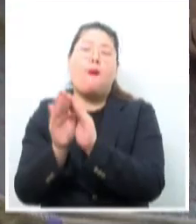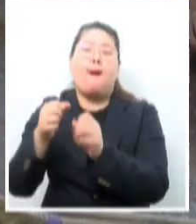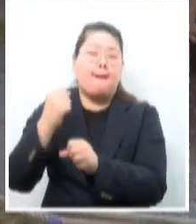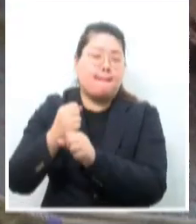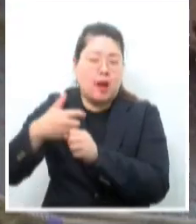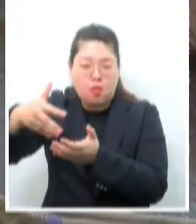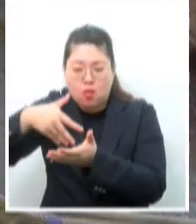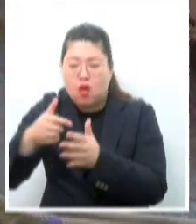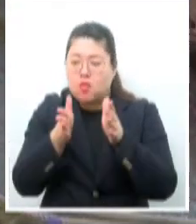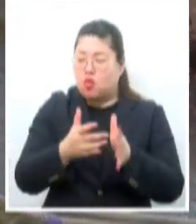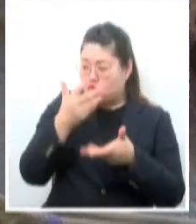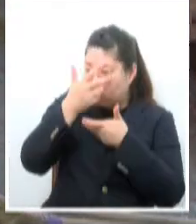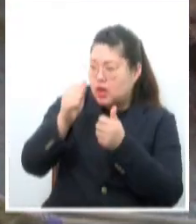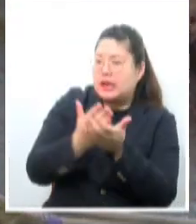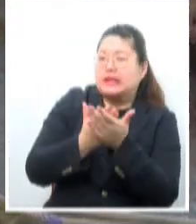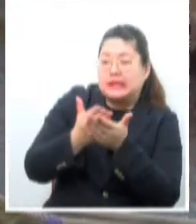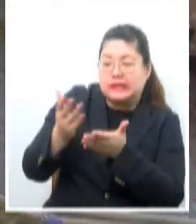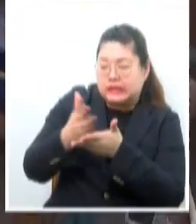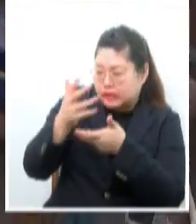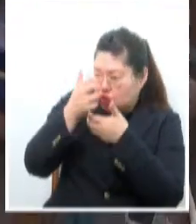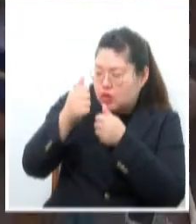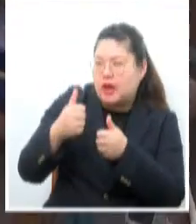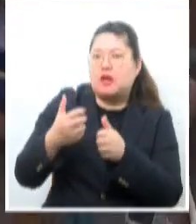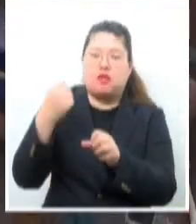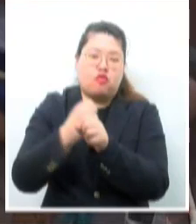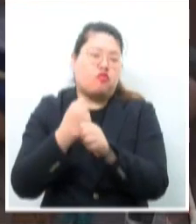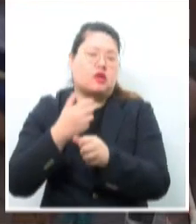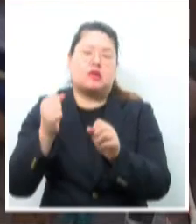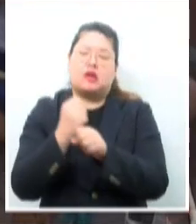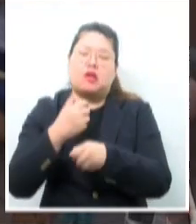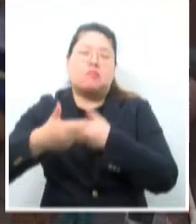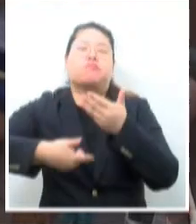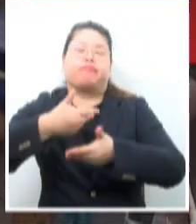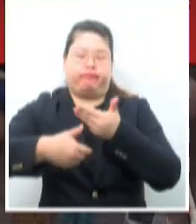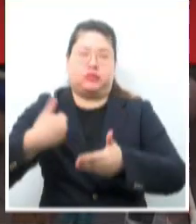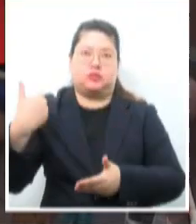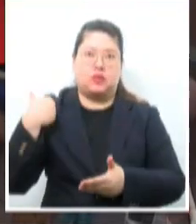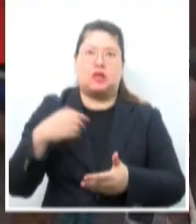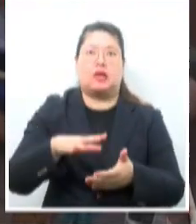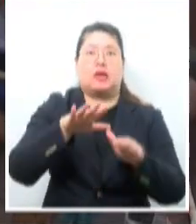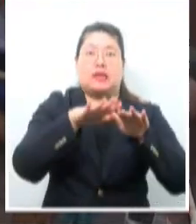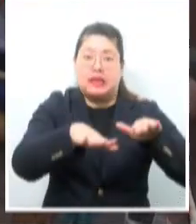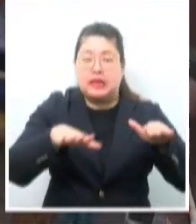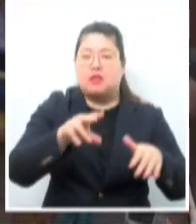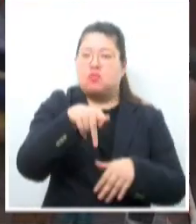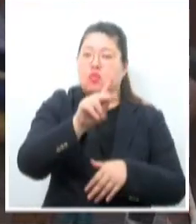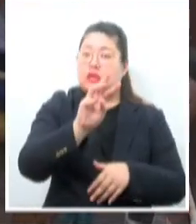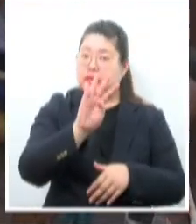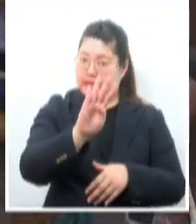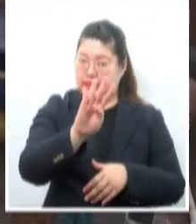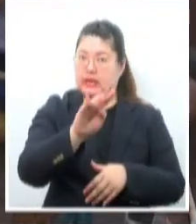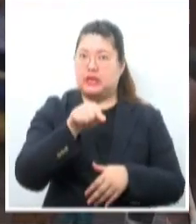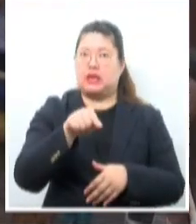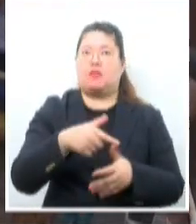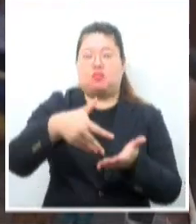คนมาขอซื้อก็ขยายไปเรื่อย เด็กๆก็จะเริ่มเรียนตั้งแต่ชั้นป.4ค่ะชั้นป.4จะเริ่มเป็น